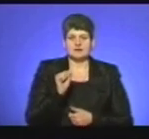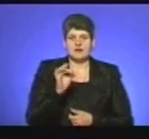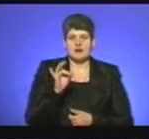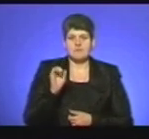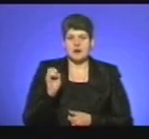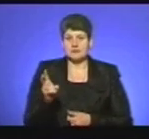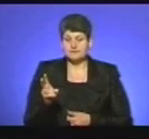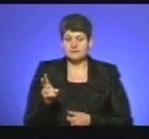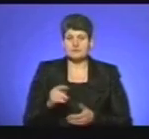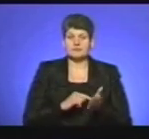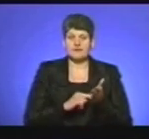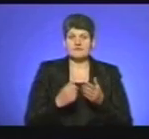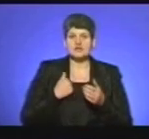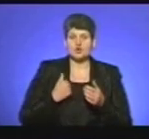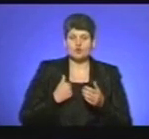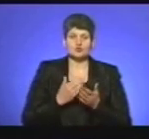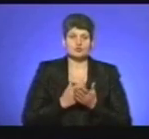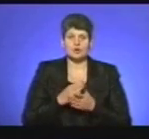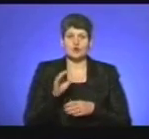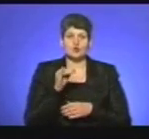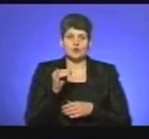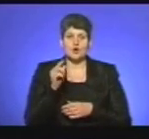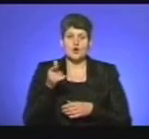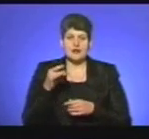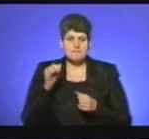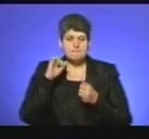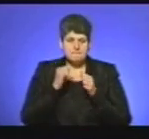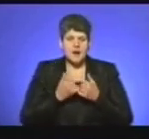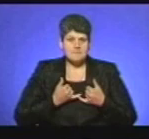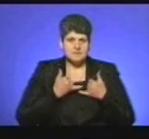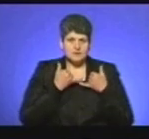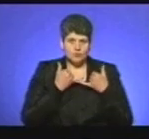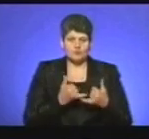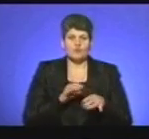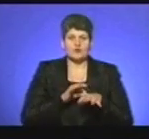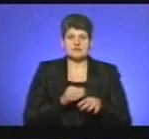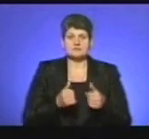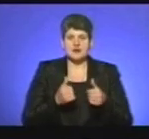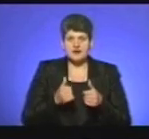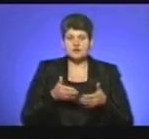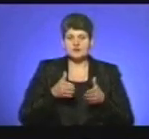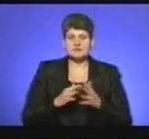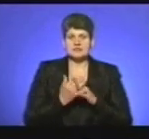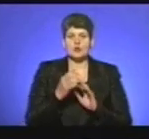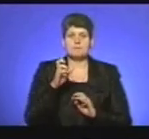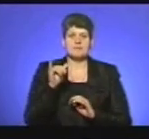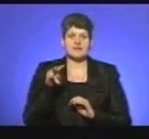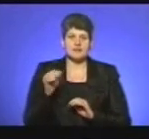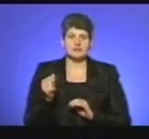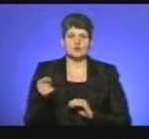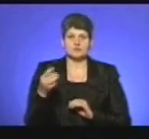Рибак. Зазначив військовослужбовець Юрій Горайський, пам'яті якого проводять змагання, родом із села Біла Тернопільського